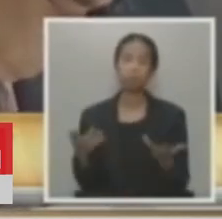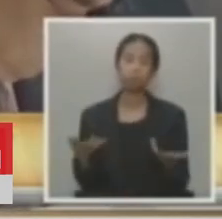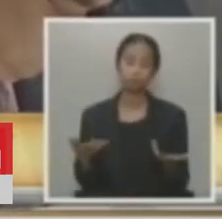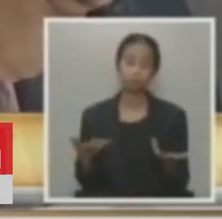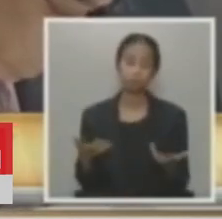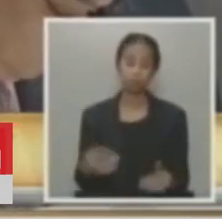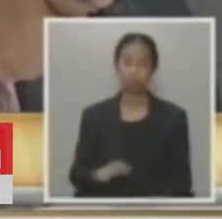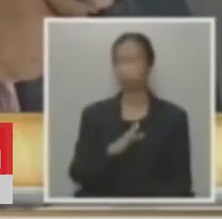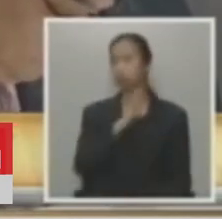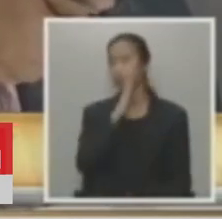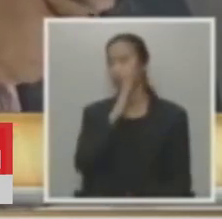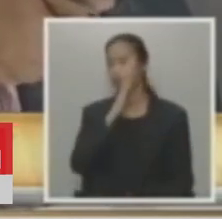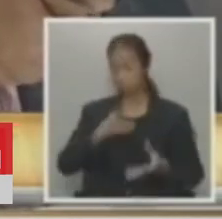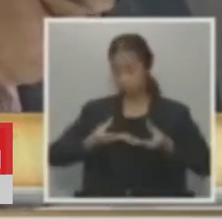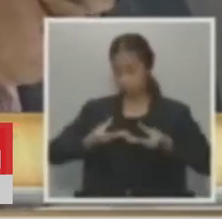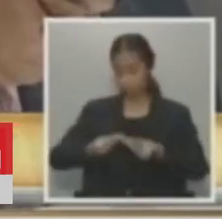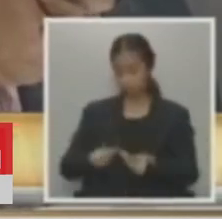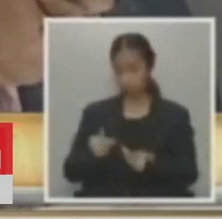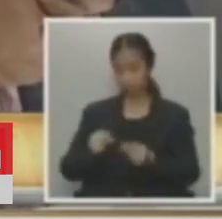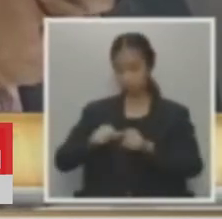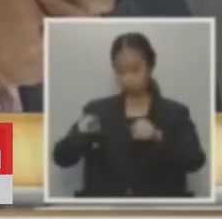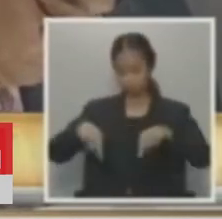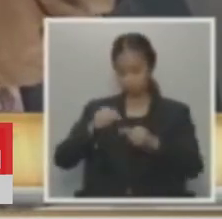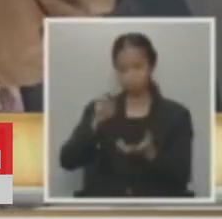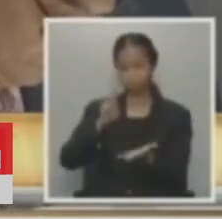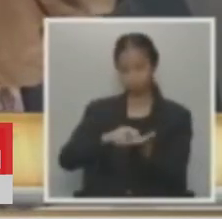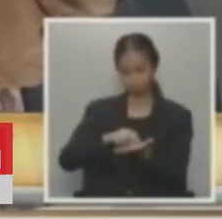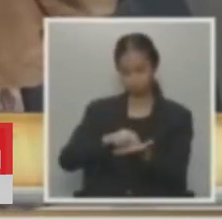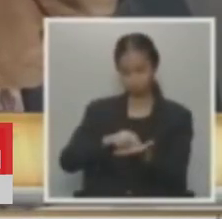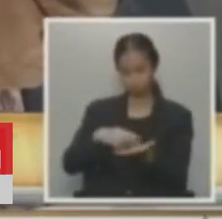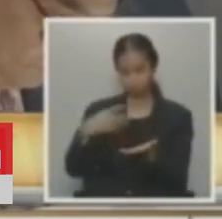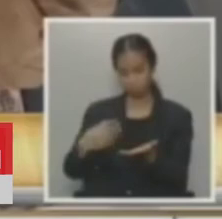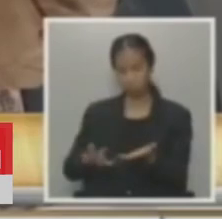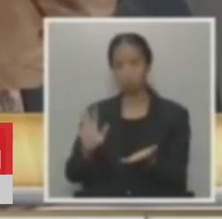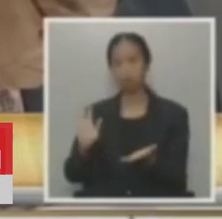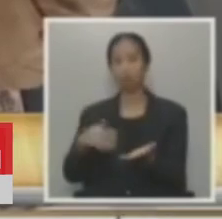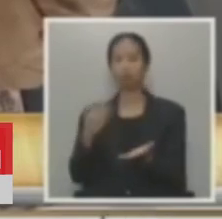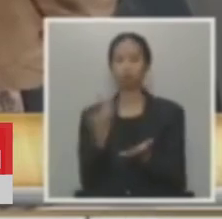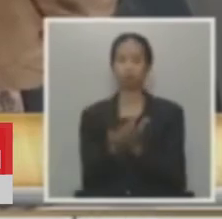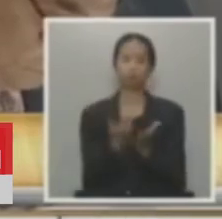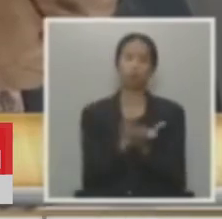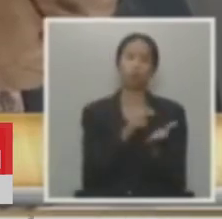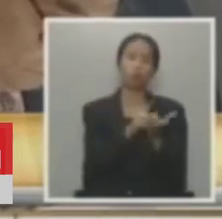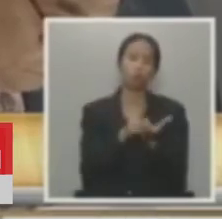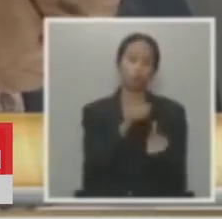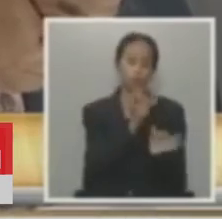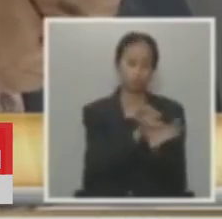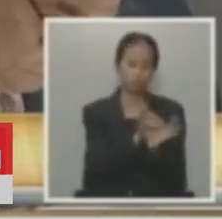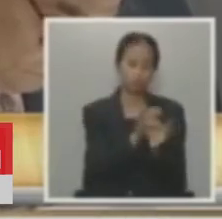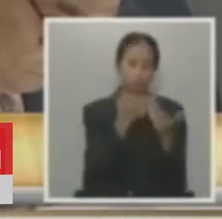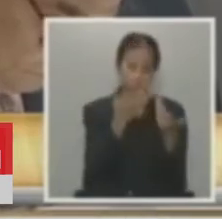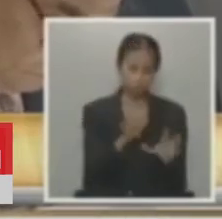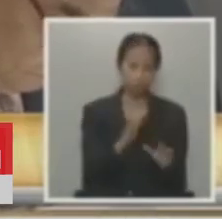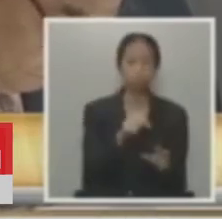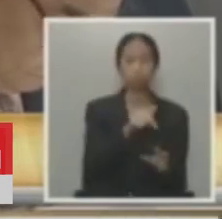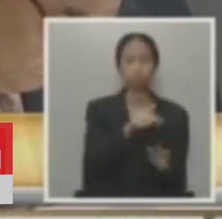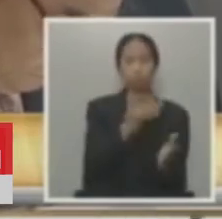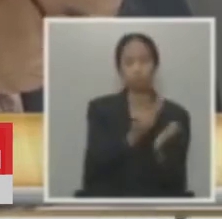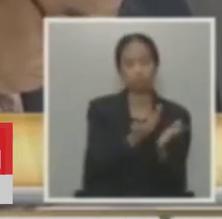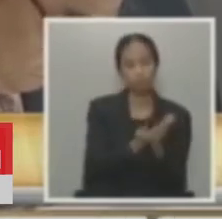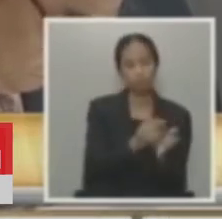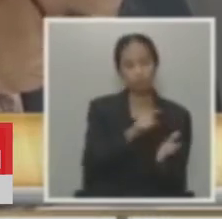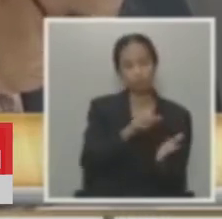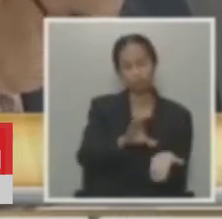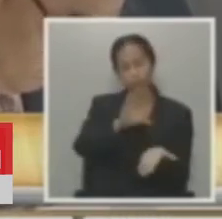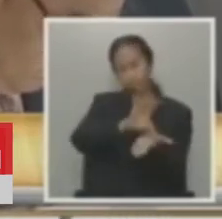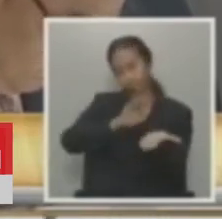ามีเอกสารสิทธิ์อย่างน้อยเขาก็ไปจำนองจำนำทกสได้เอาเงิน 450,000 หนึ่งมาล